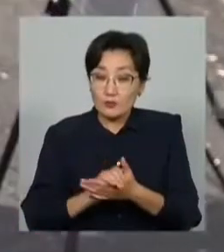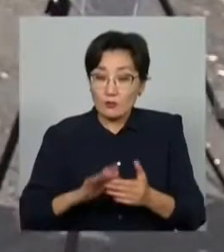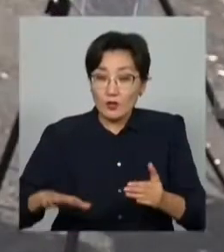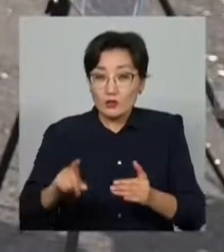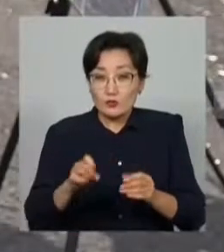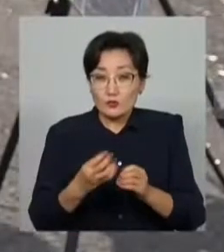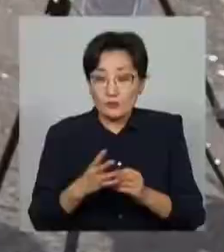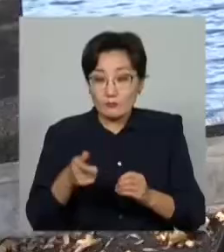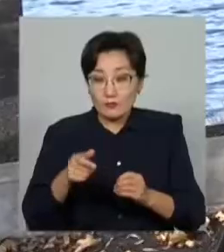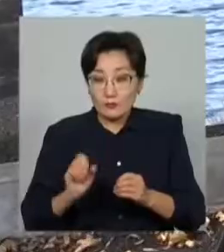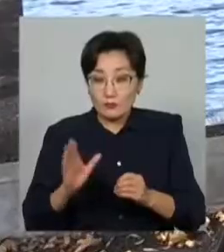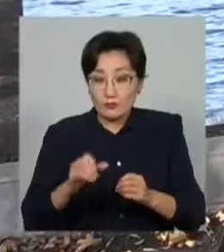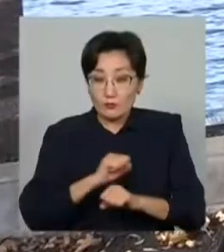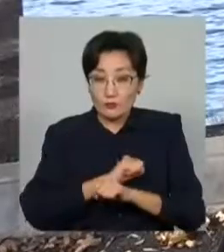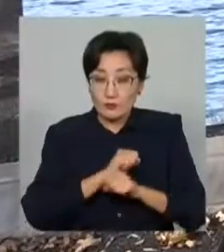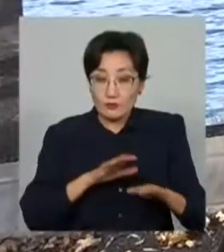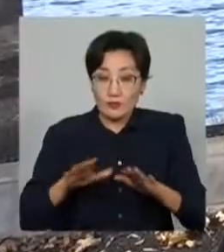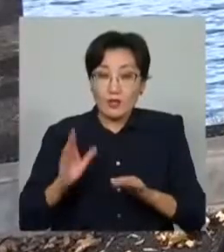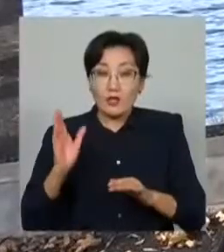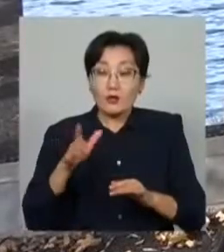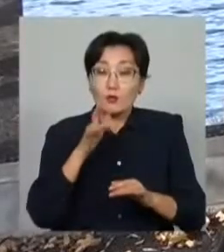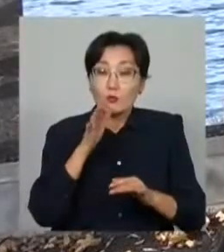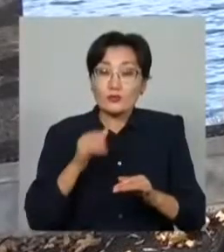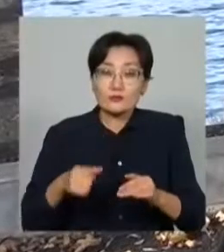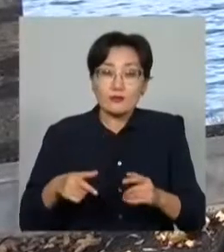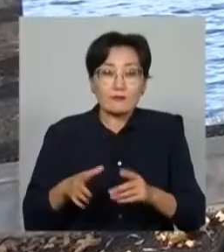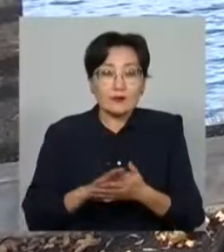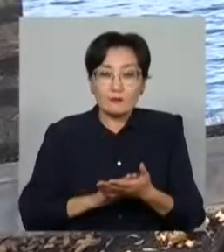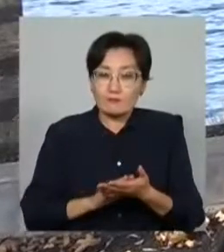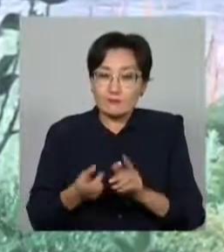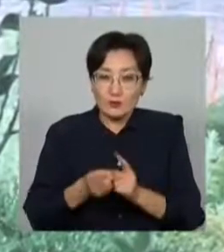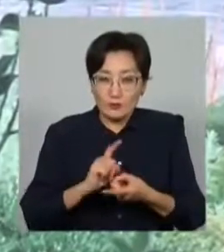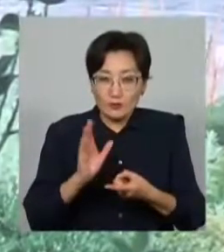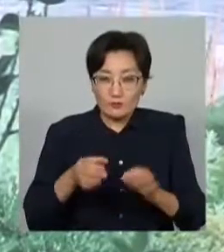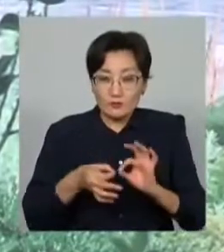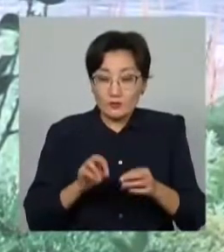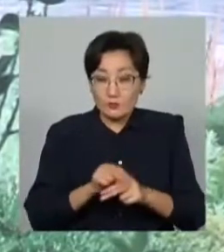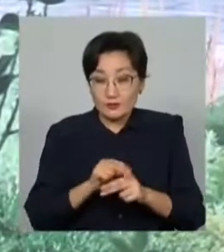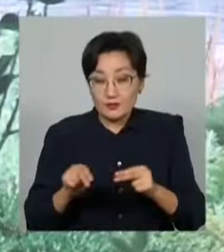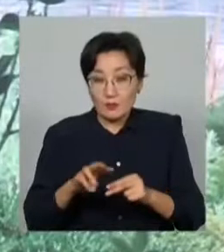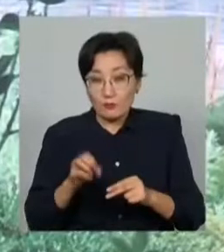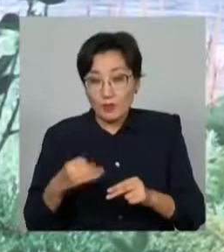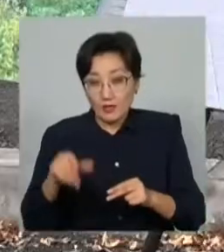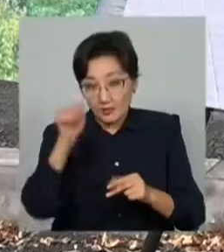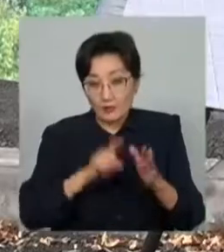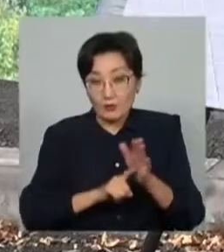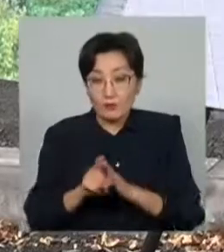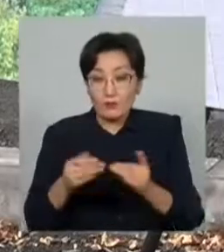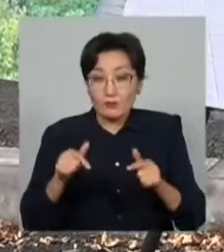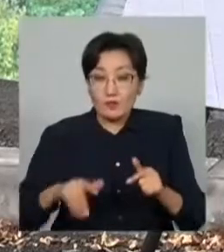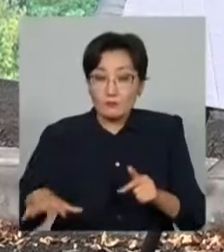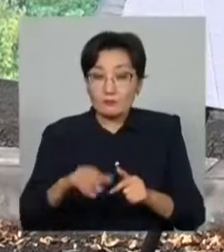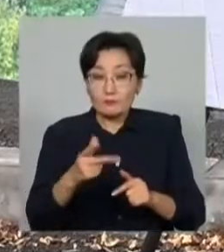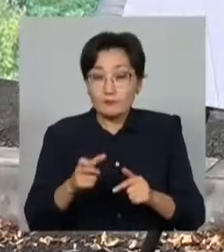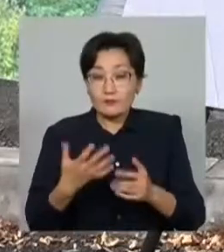Аумағы 114 гектар болатын демалыс орны алдағы уақытта адам танымастай болып өзгермек. Күрделі жұмыс мамыр айында басталған. Қазір мұнда